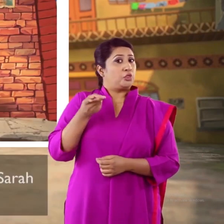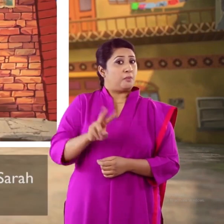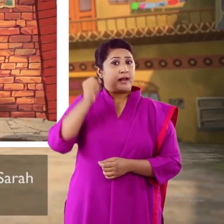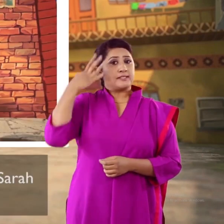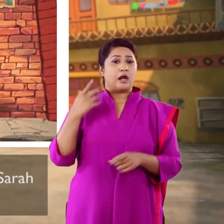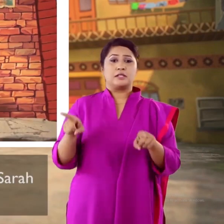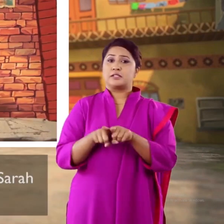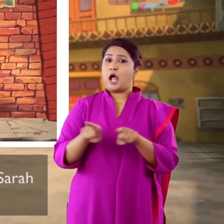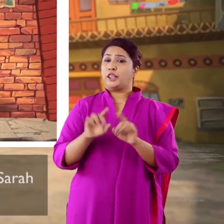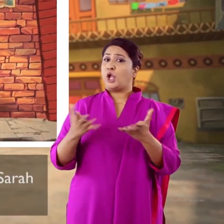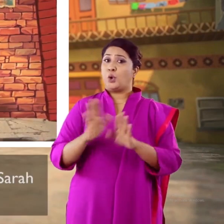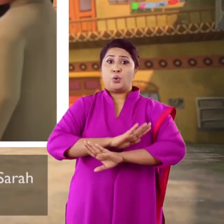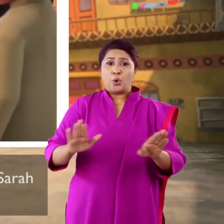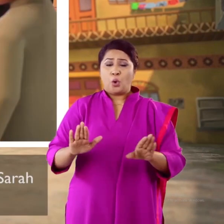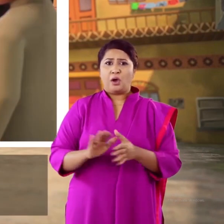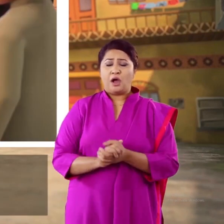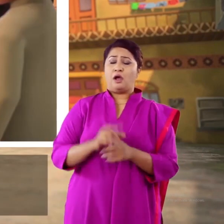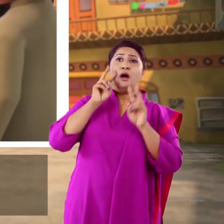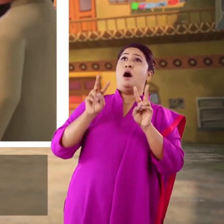तुमने आइंदा सारा के साथ नहीं खेलना।